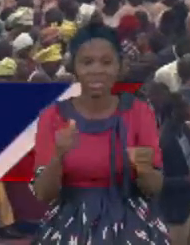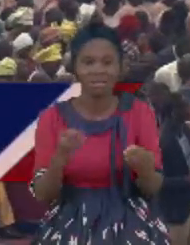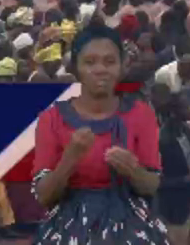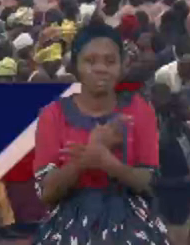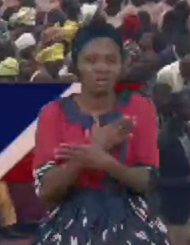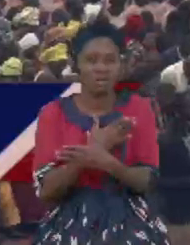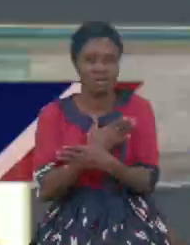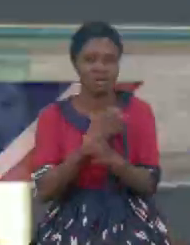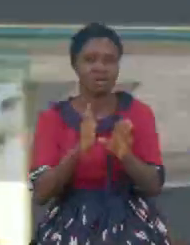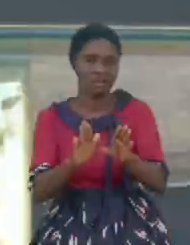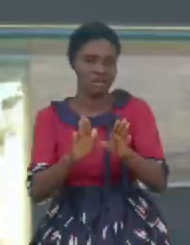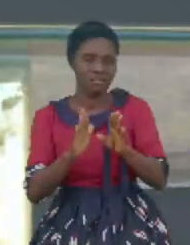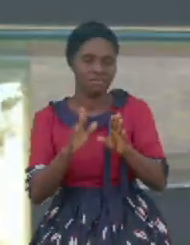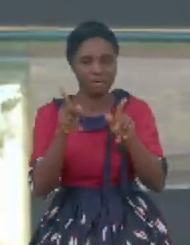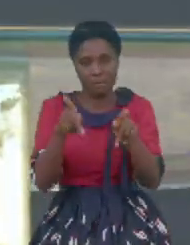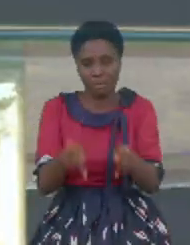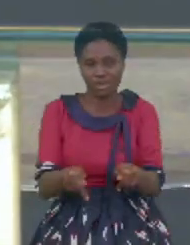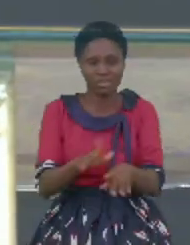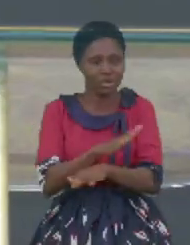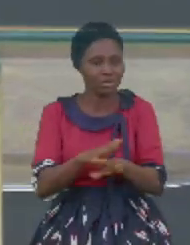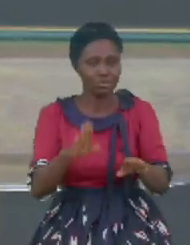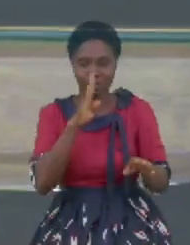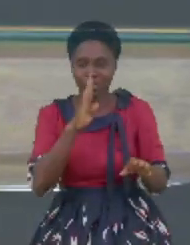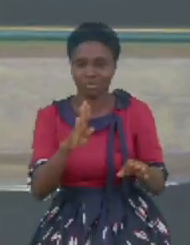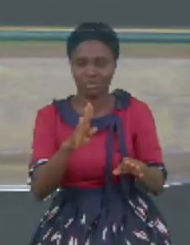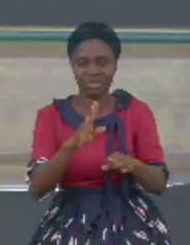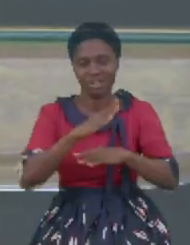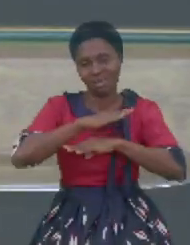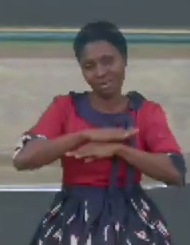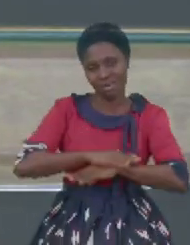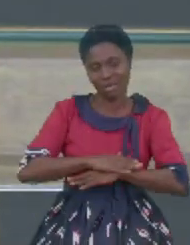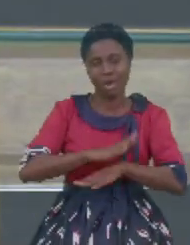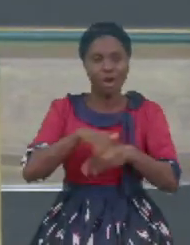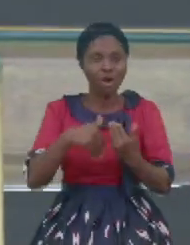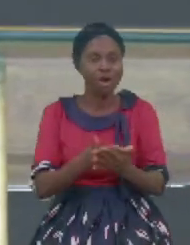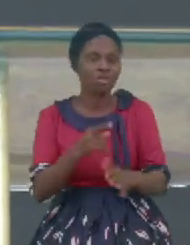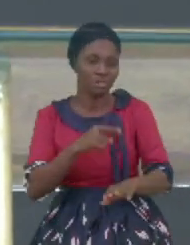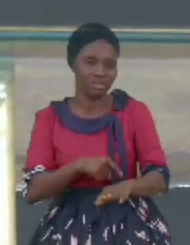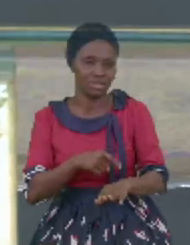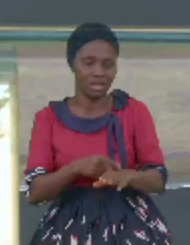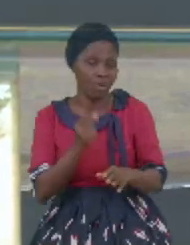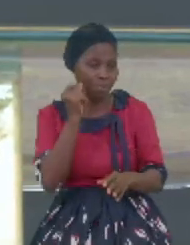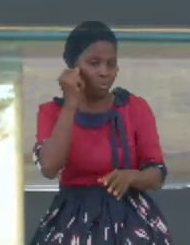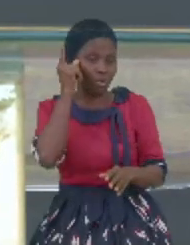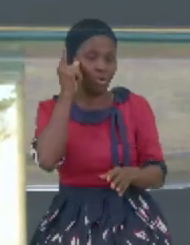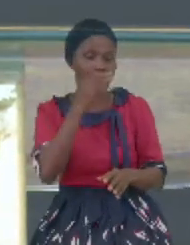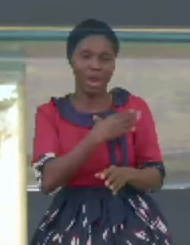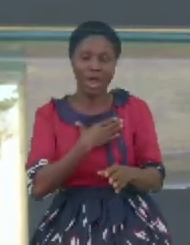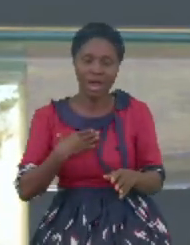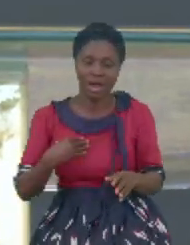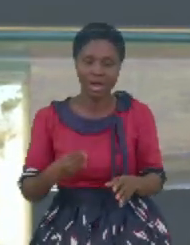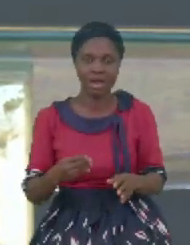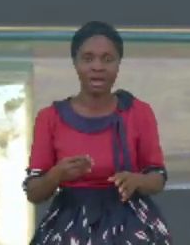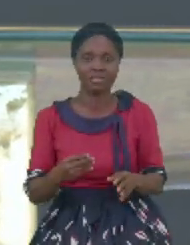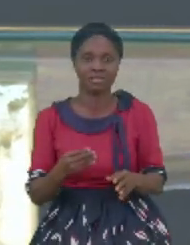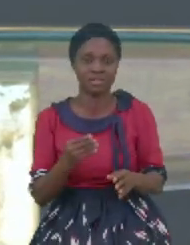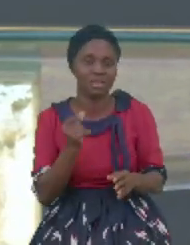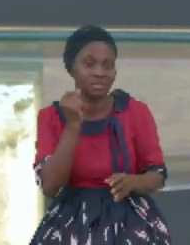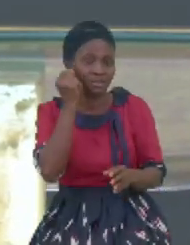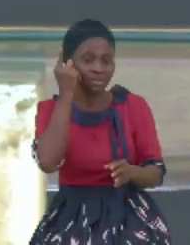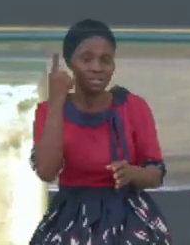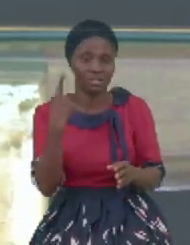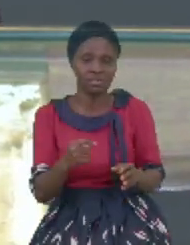quoi. Timothée, ne sois pas un faible qui se repose à tout moment. Réveille-toi. Ranime le don